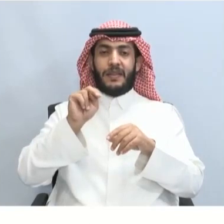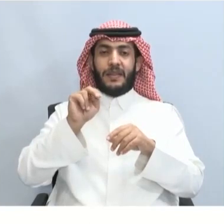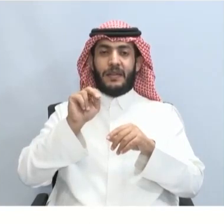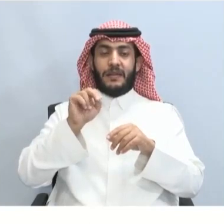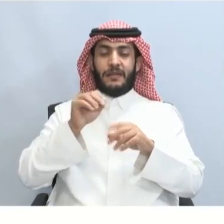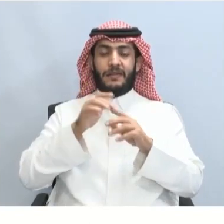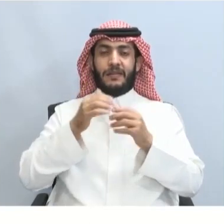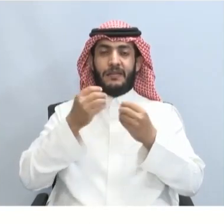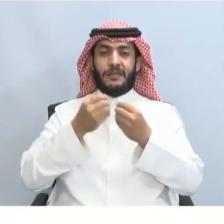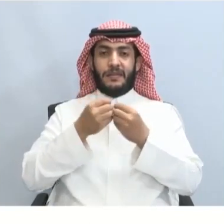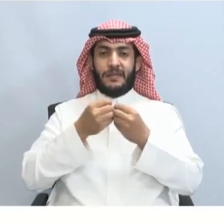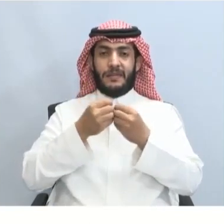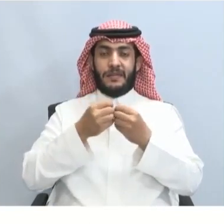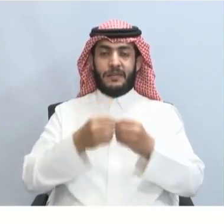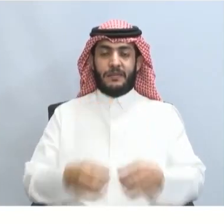ان